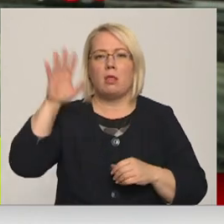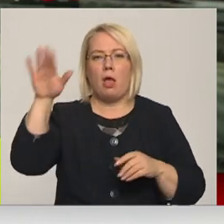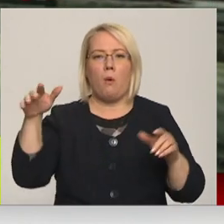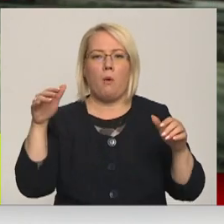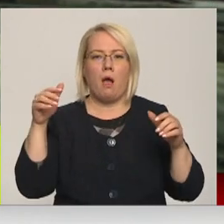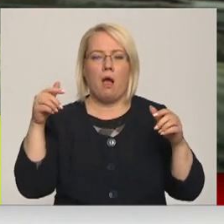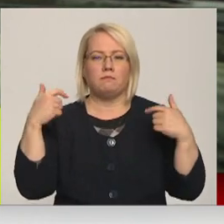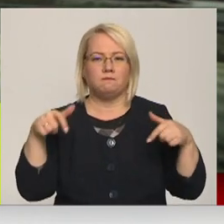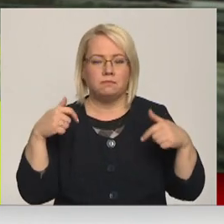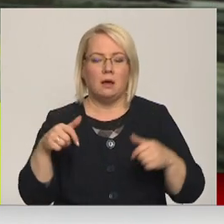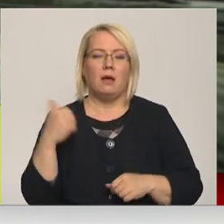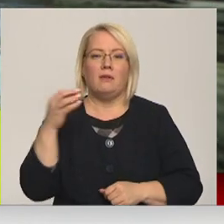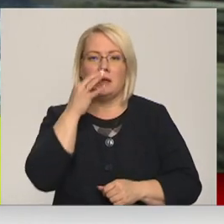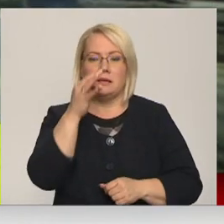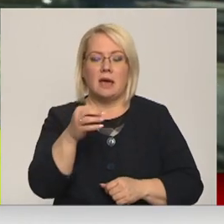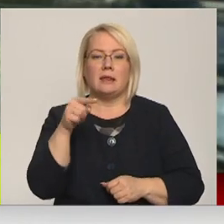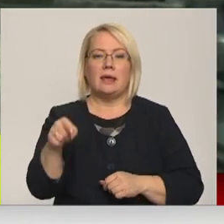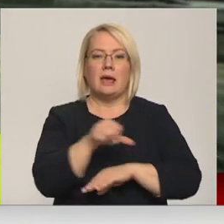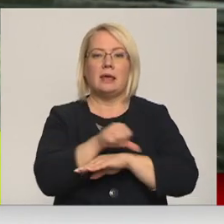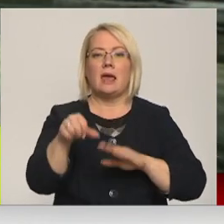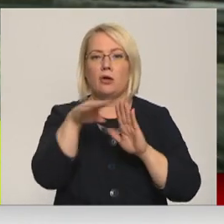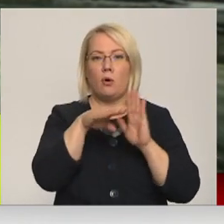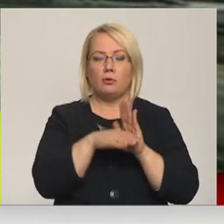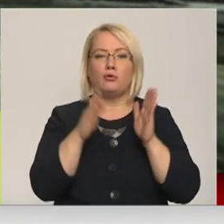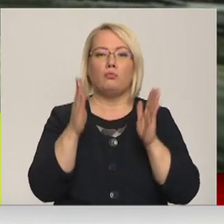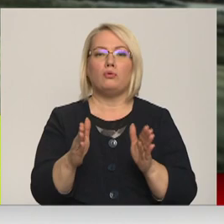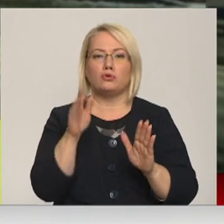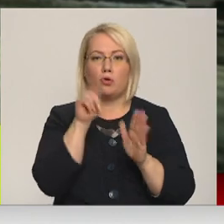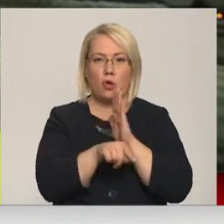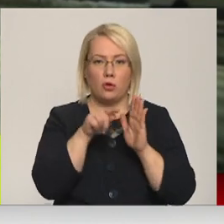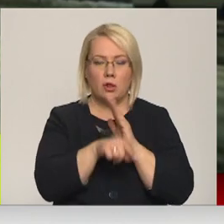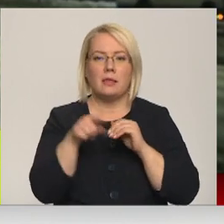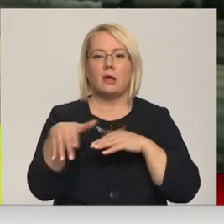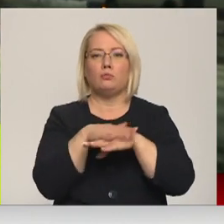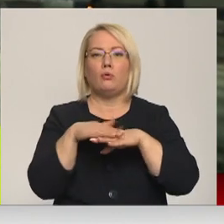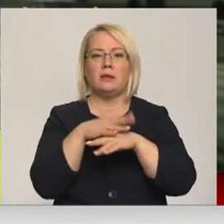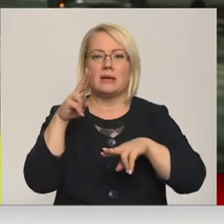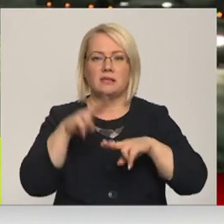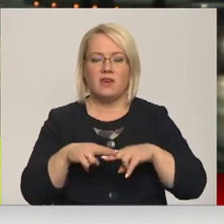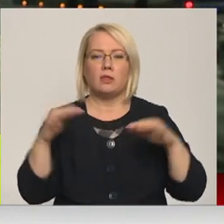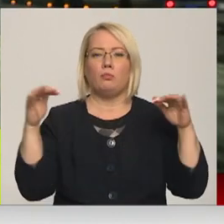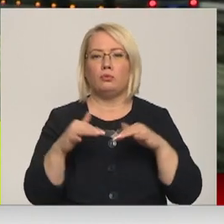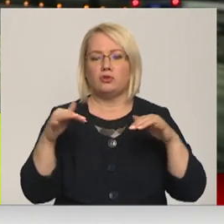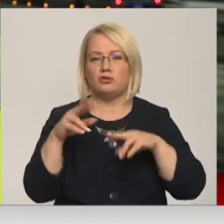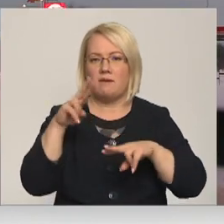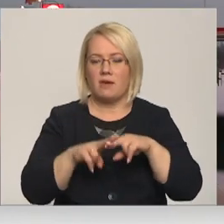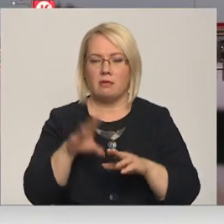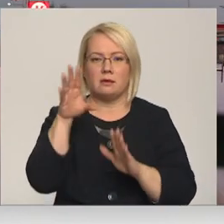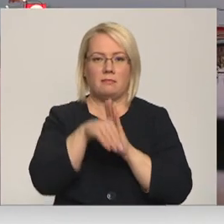Jā, šajā laikā arī šie ierobežojumi tiks kontrolēti, šīs publiskās vietas, pulcēšanās vietas te